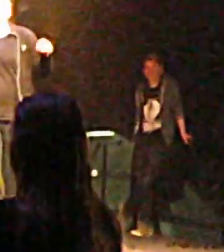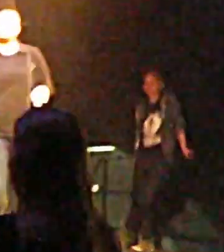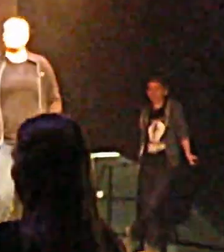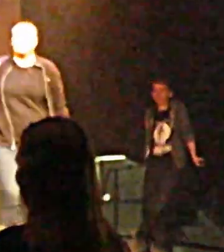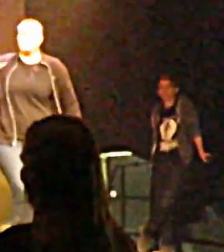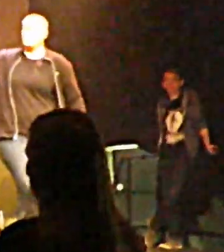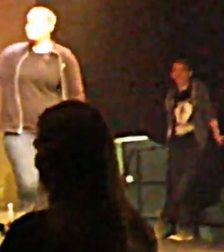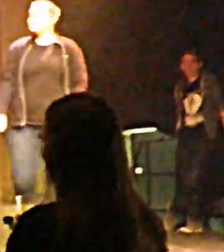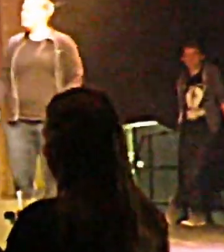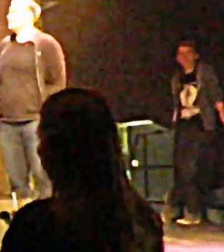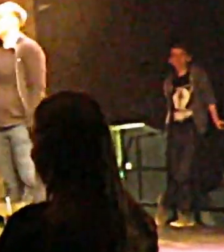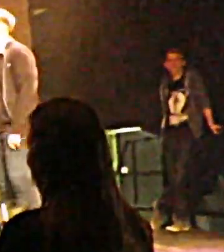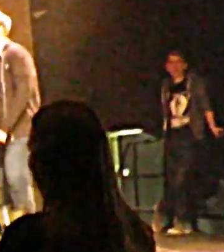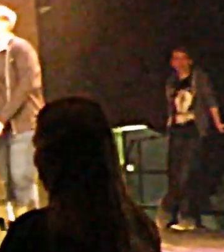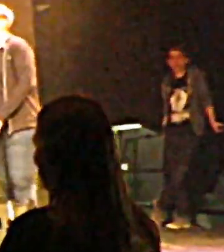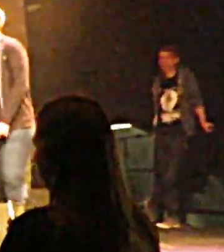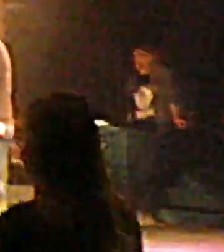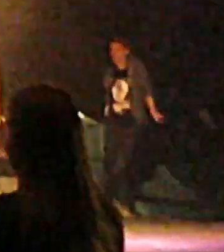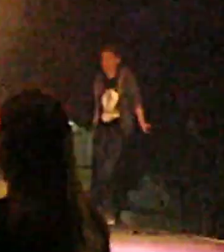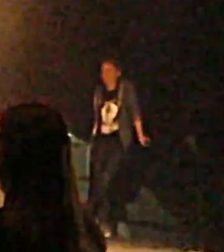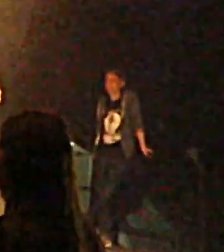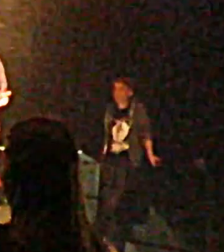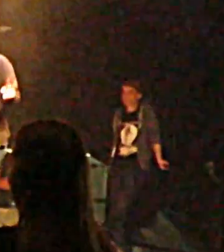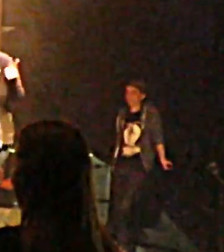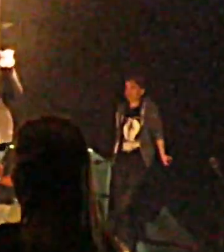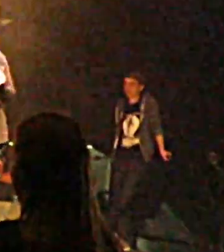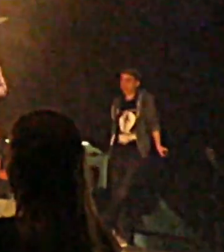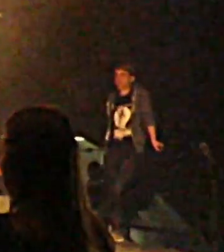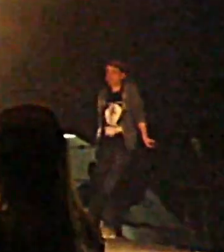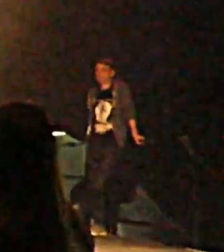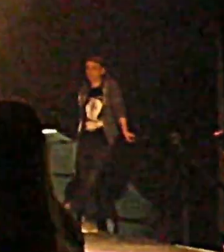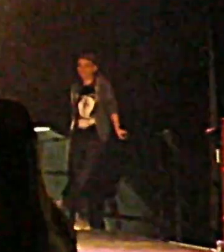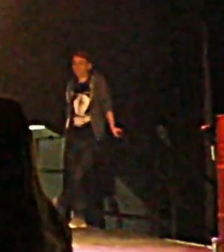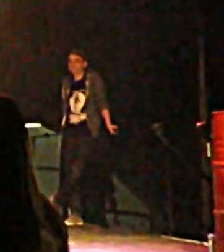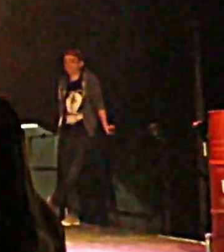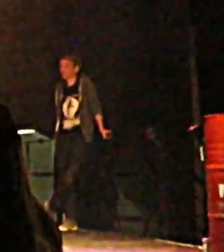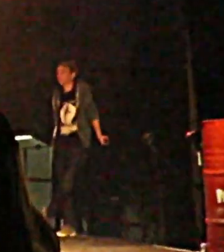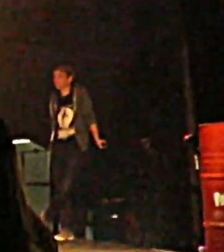5, 4, 3, 2, 1.